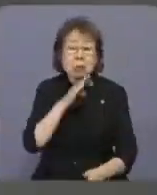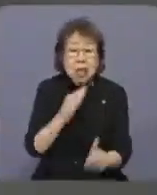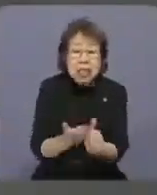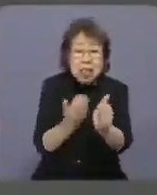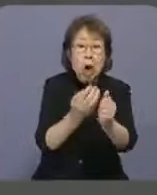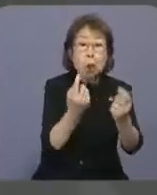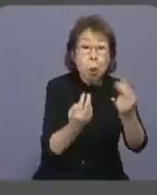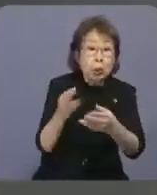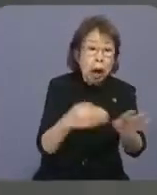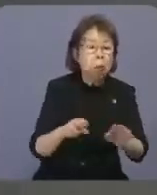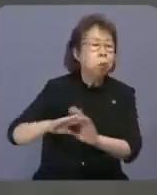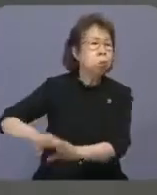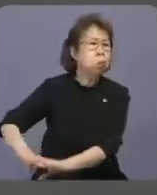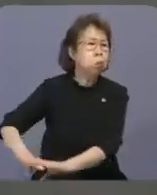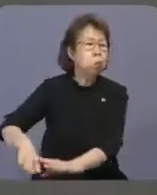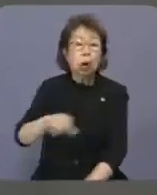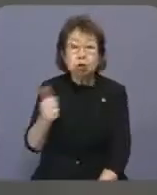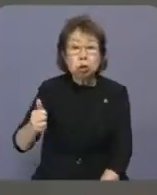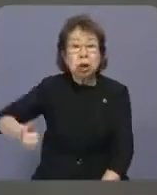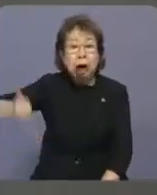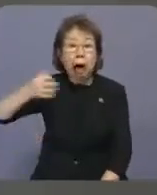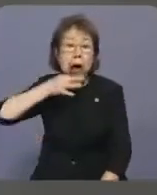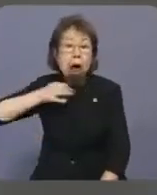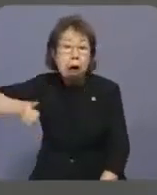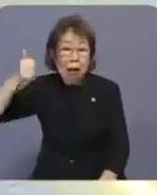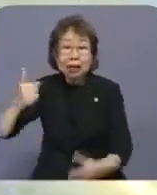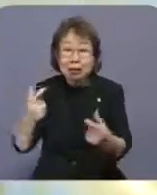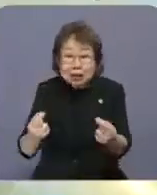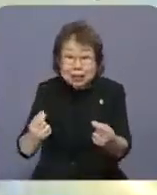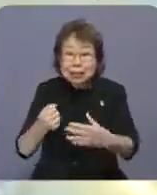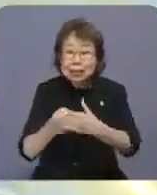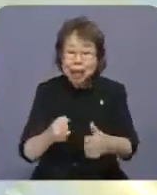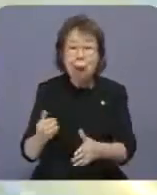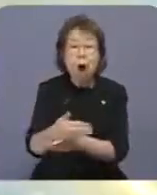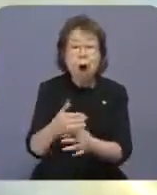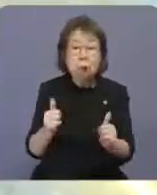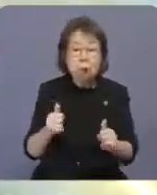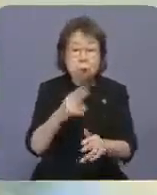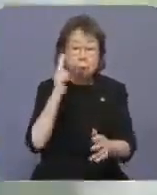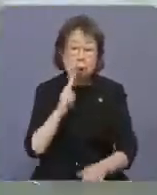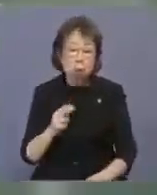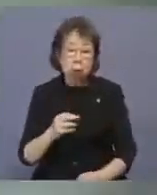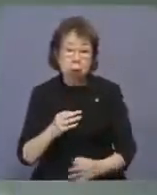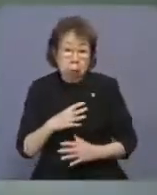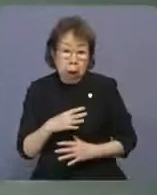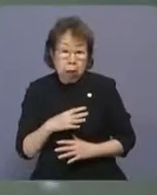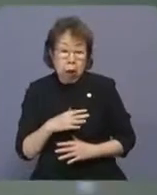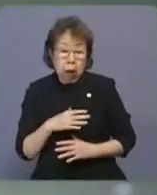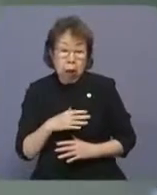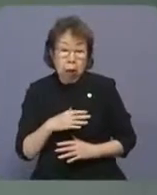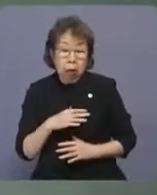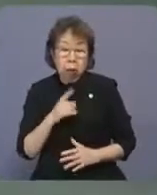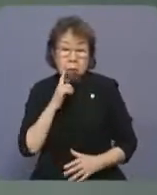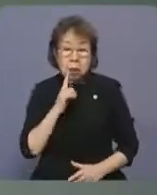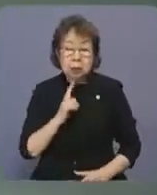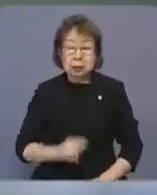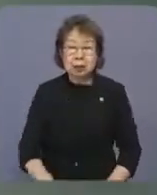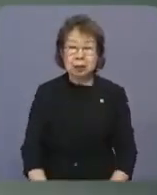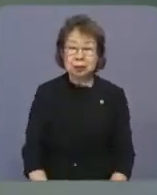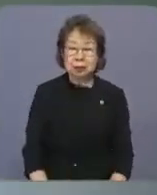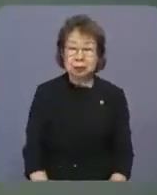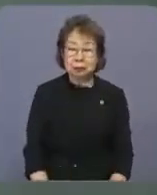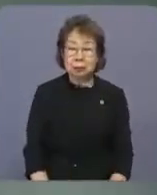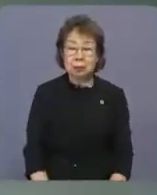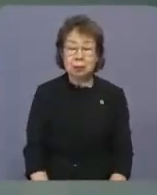것보다 방치해 죽이는 게 더 이익인 셈이어서 어민들조차 황당하다는 반응입니다.